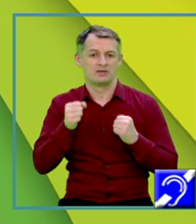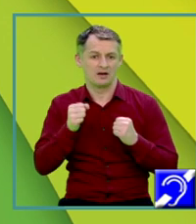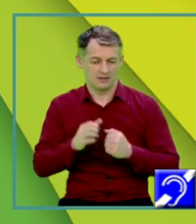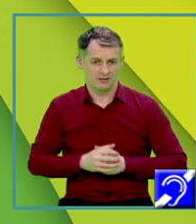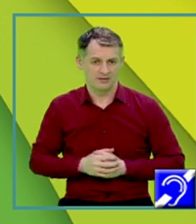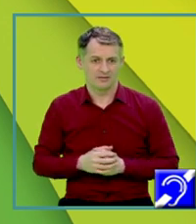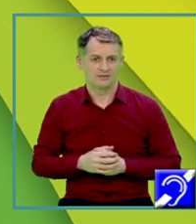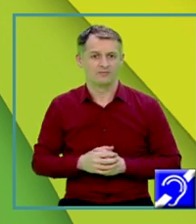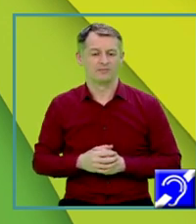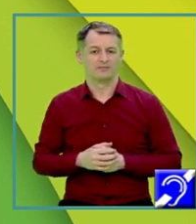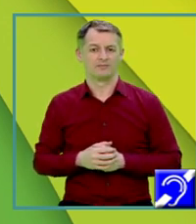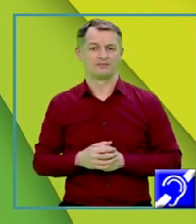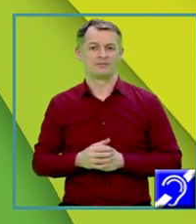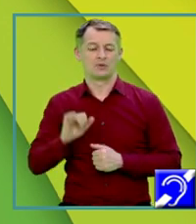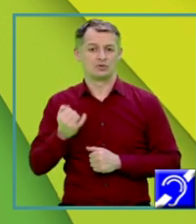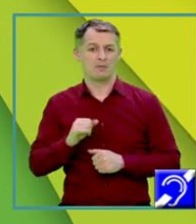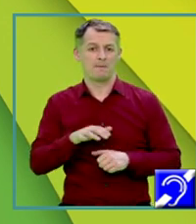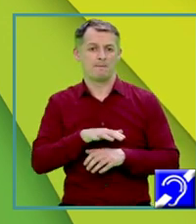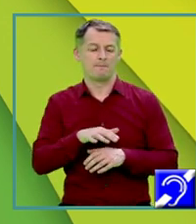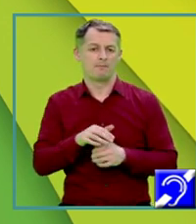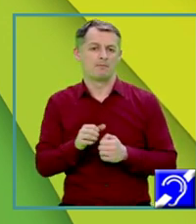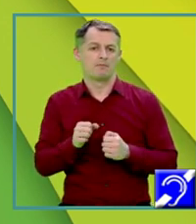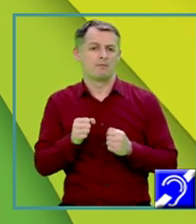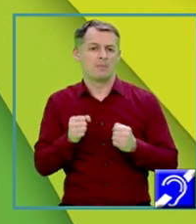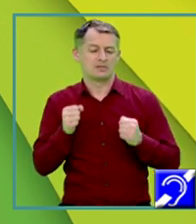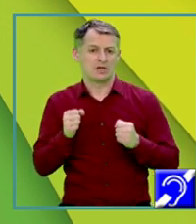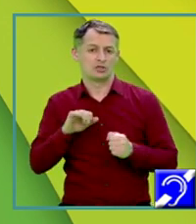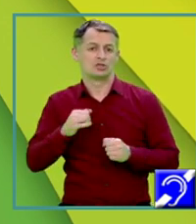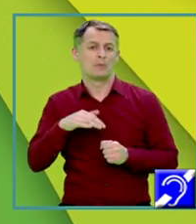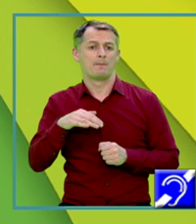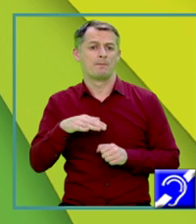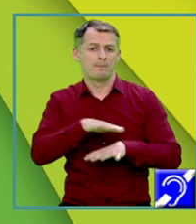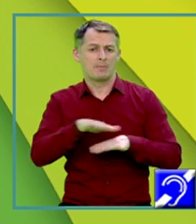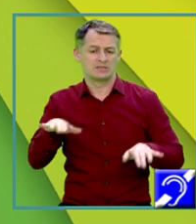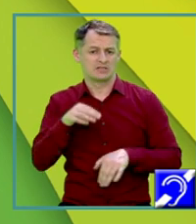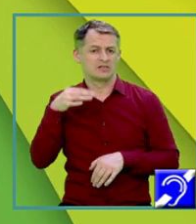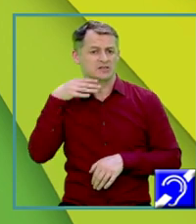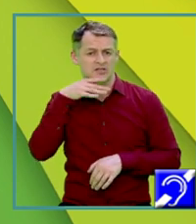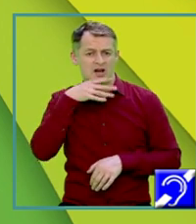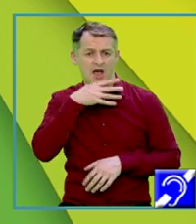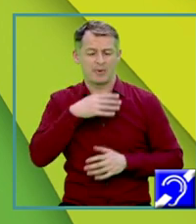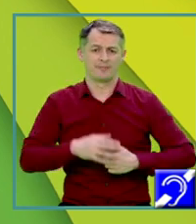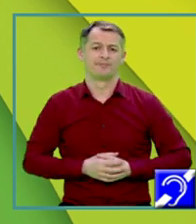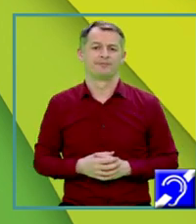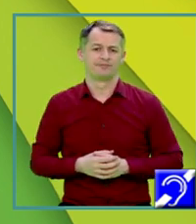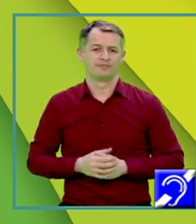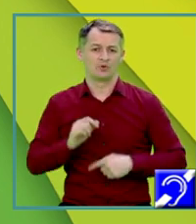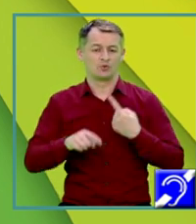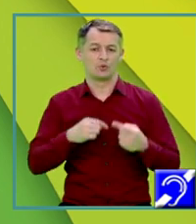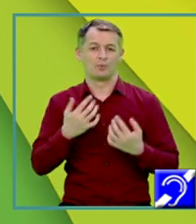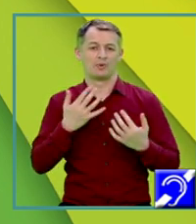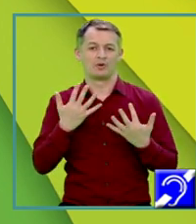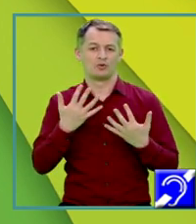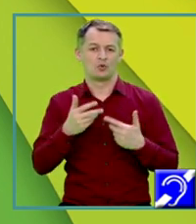sau hidroxidul de potasiu, și baze slabe, cum sunt hidroxidul de cupru și amoniacul. După numărul